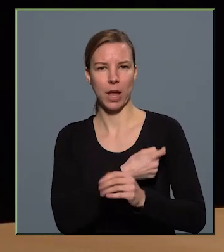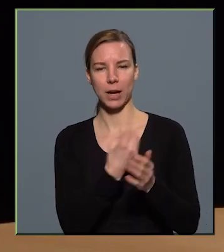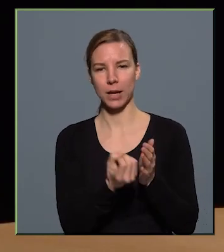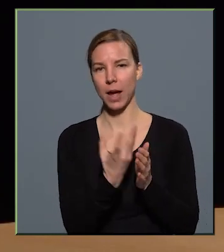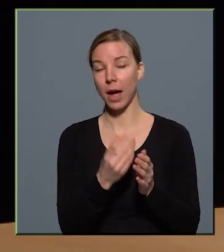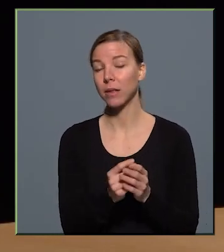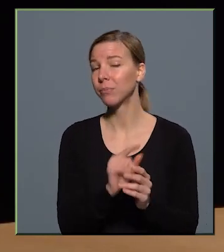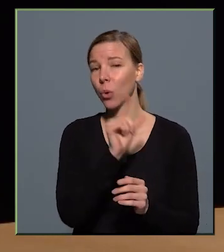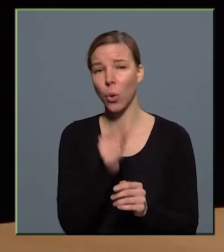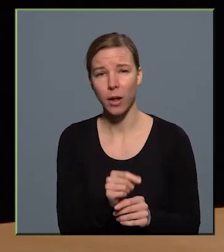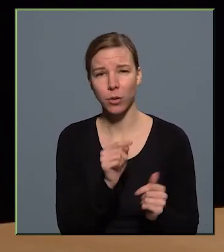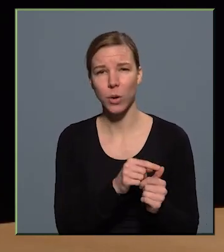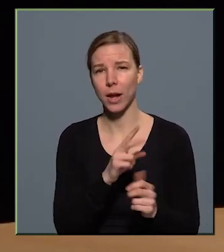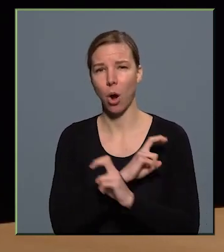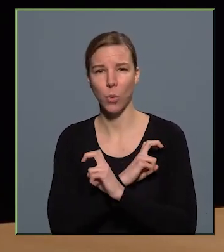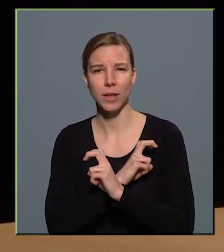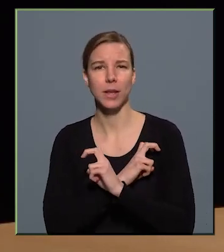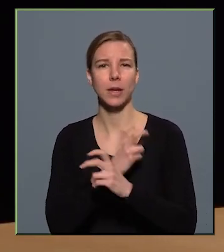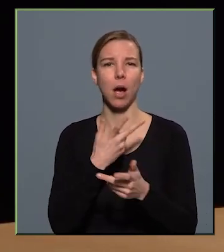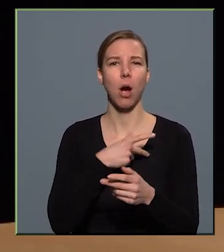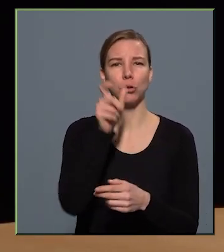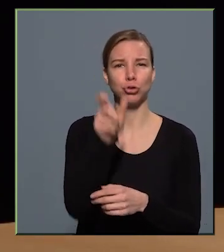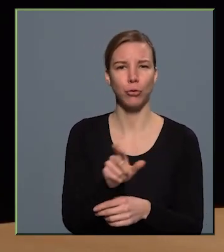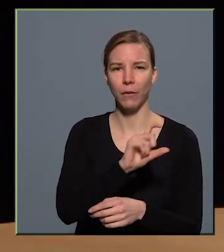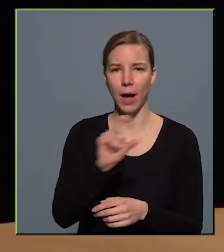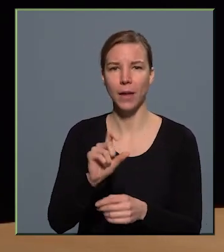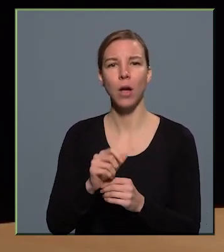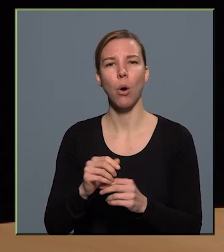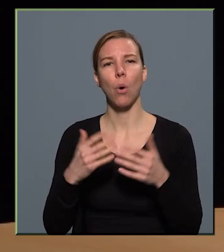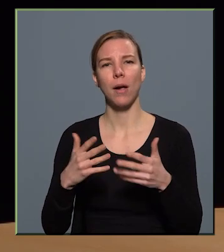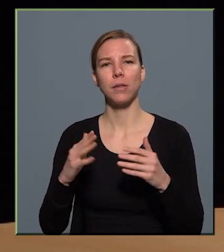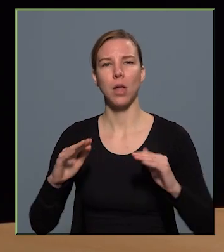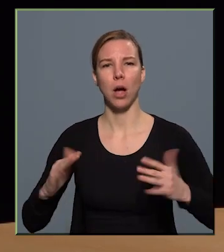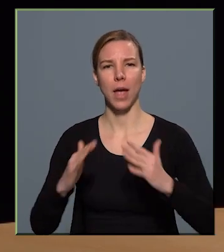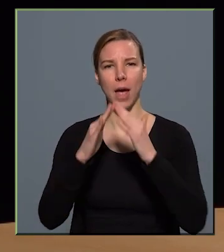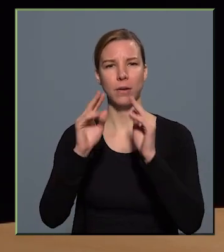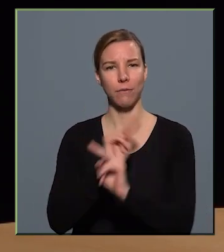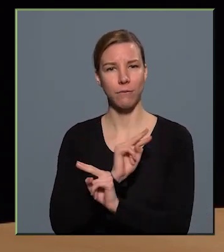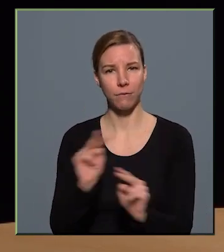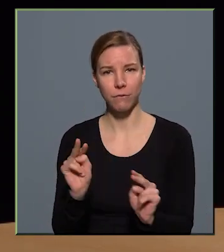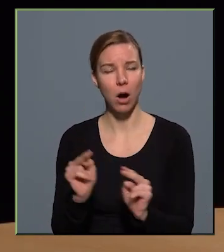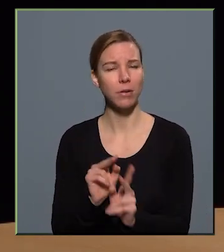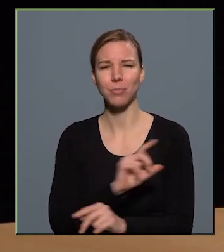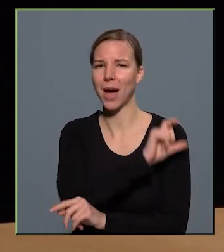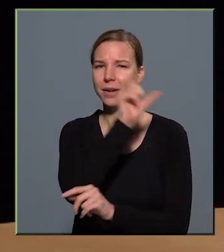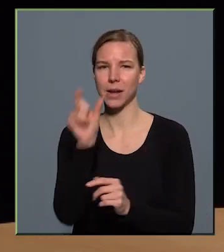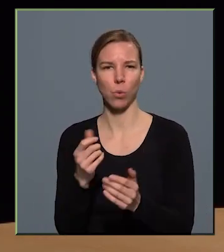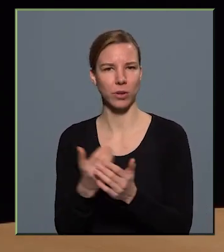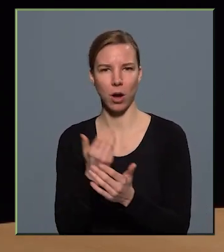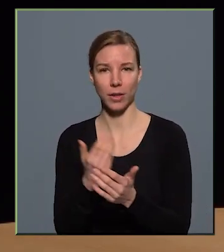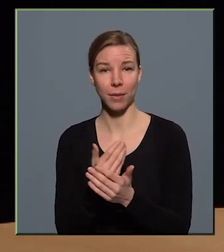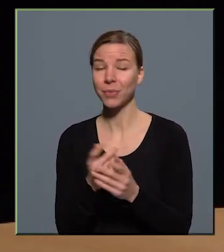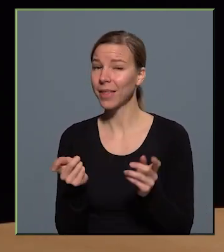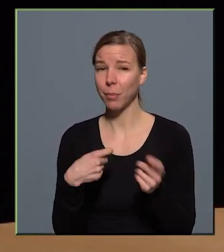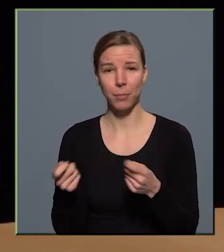Ausztria, Olaszország, Svájc, tehát ahol vannak igazán komoly hegyek, ez egy bevett technológia nagyon-nagyon régen. Tehát ez nem a